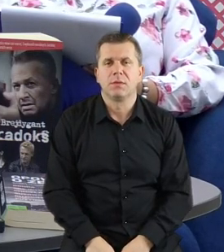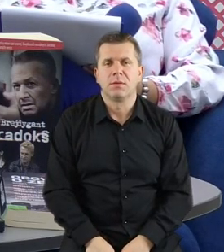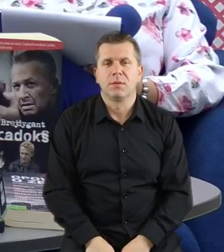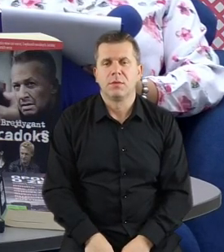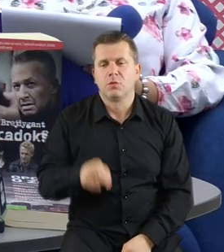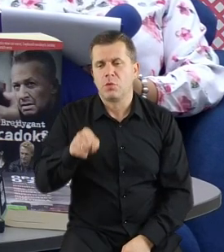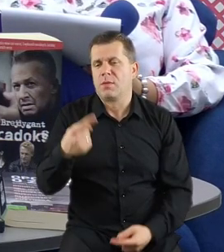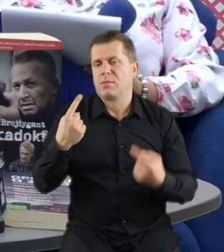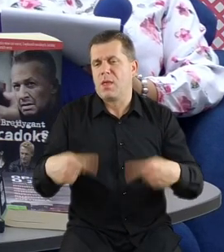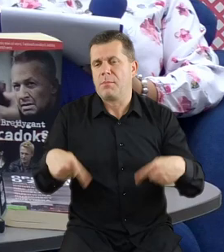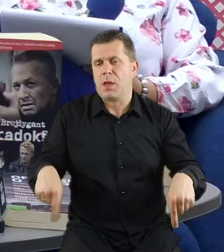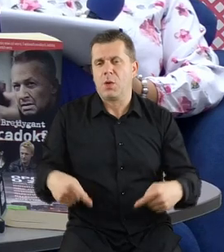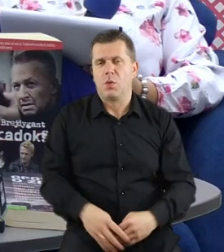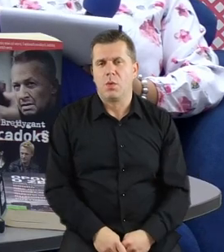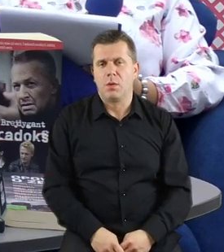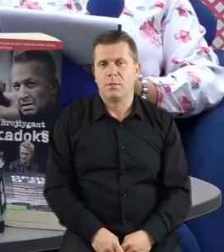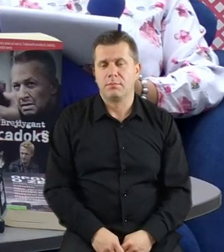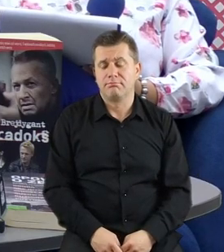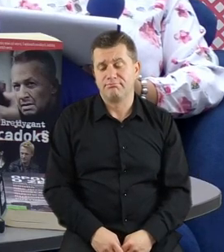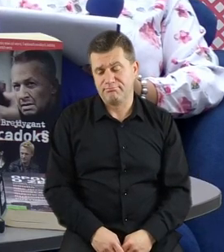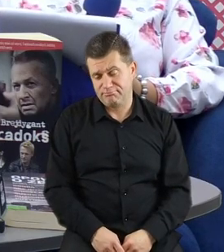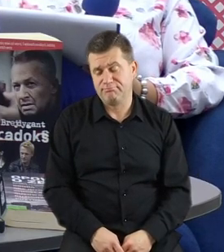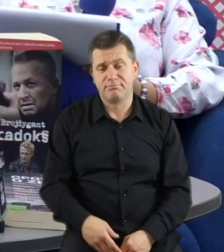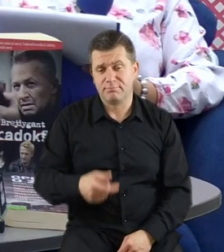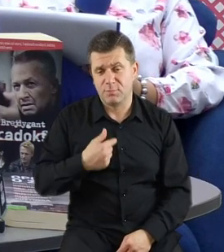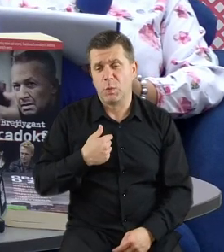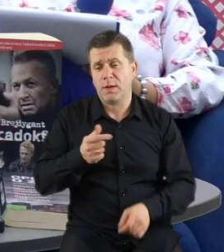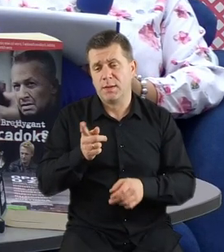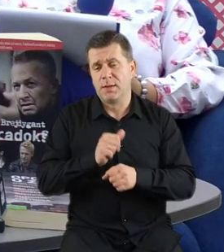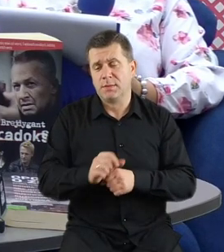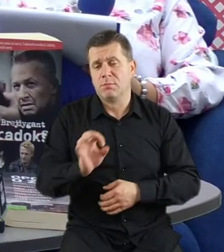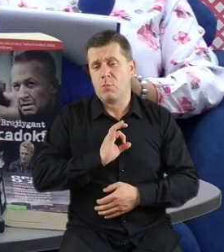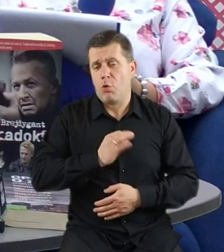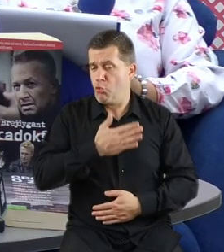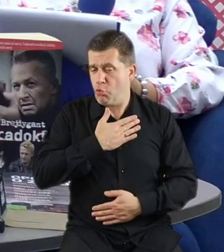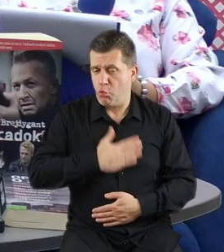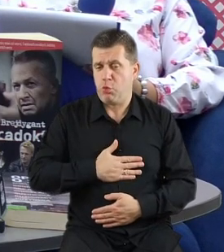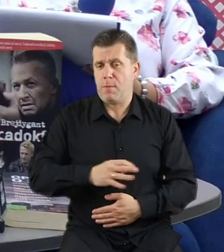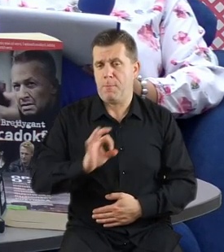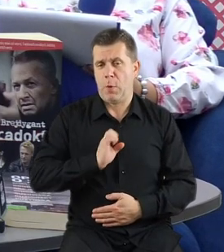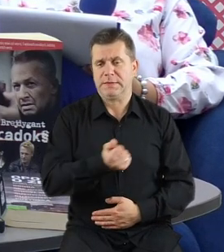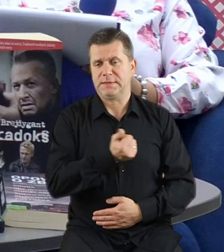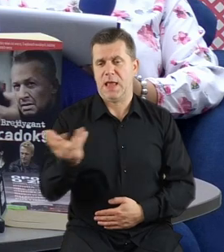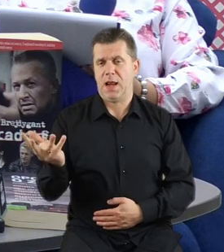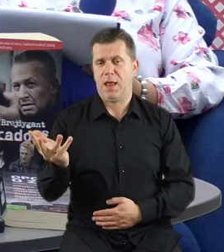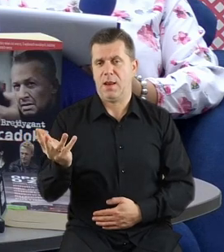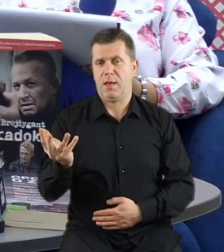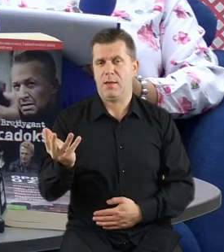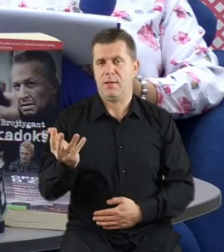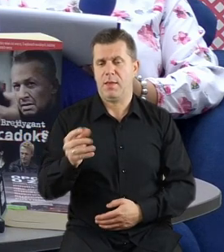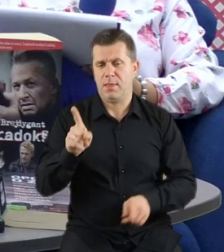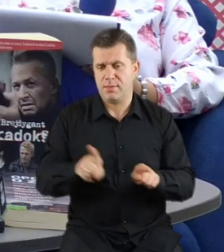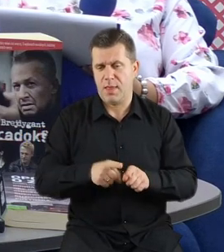i nie było. Nie ukrywam, że jest to jeden z moich ulubionych seriali, więc też